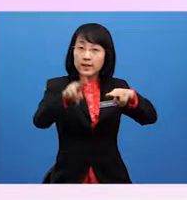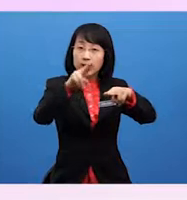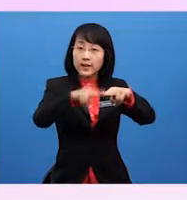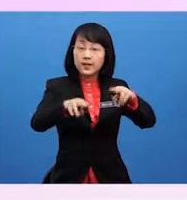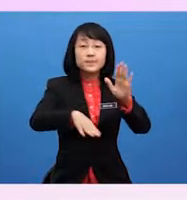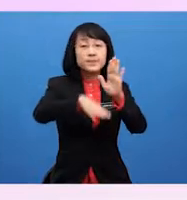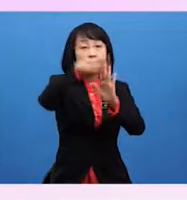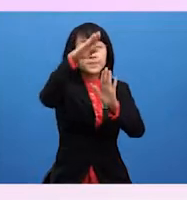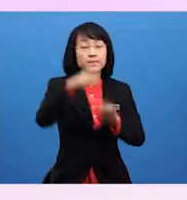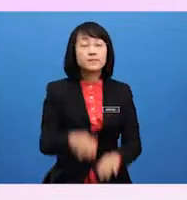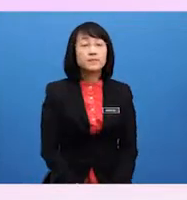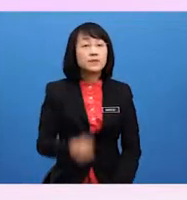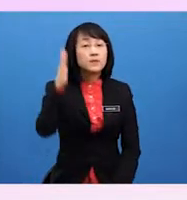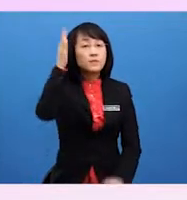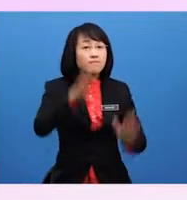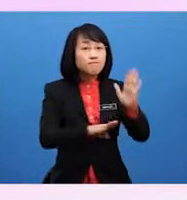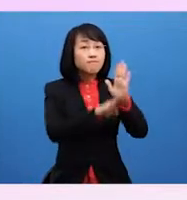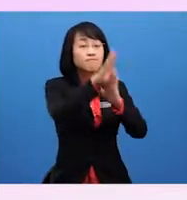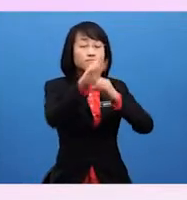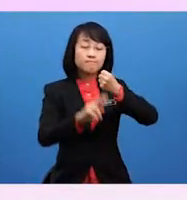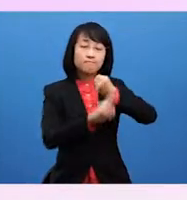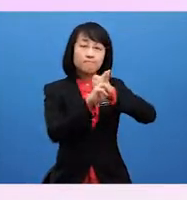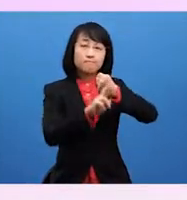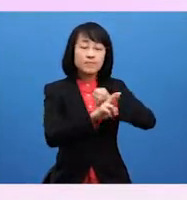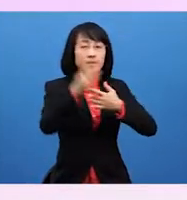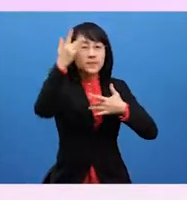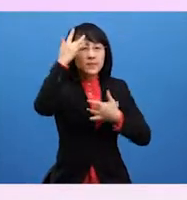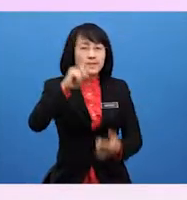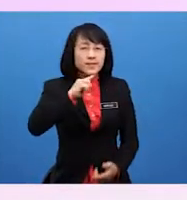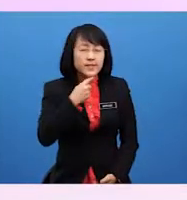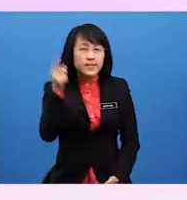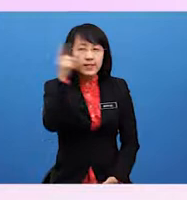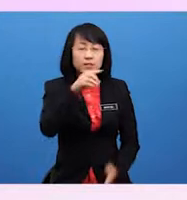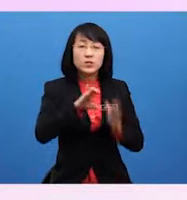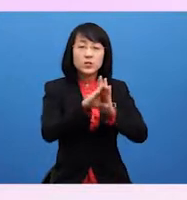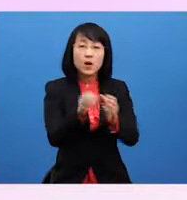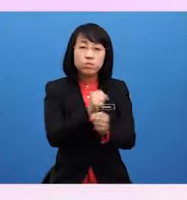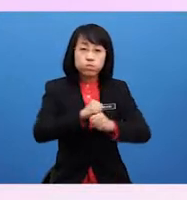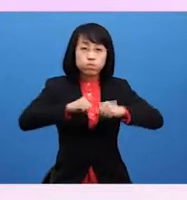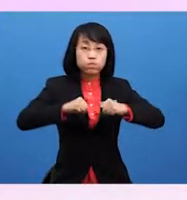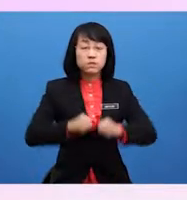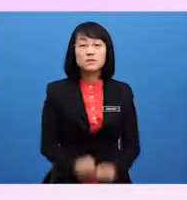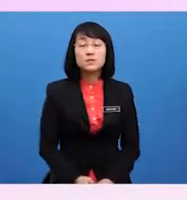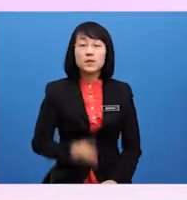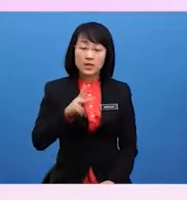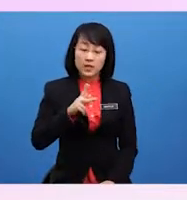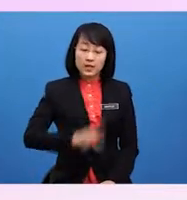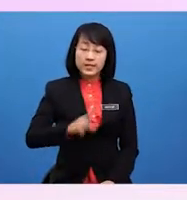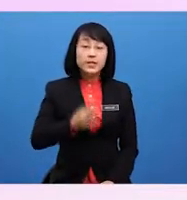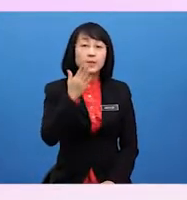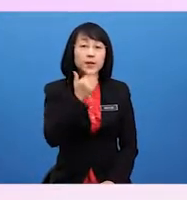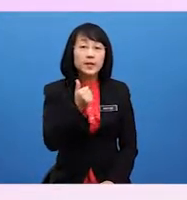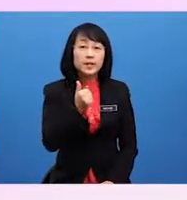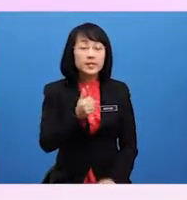berlebihan akan meningkatkan risiko penyakit kronik seperti obesiti, diabetes,